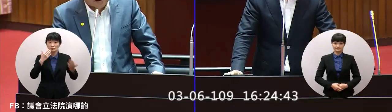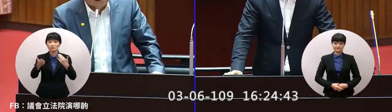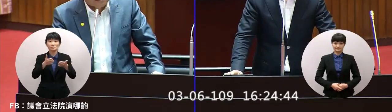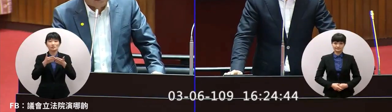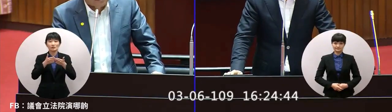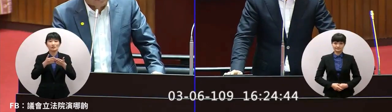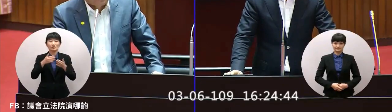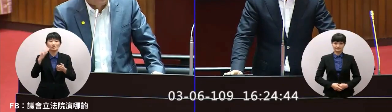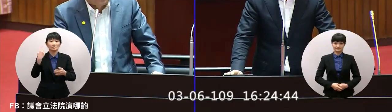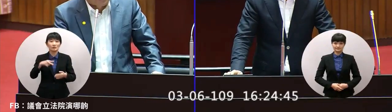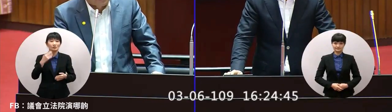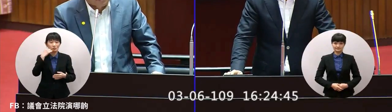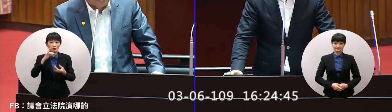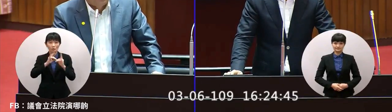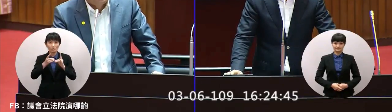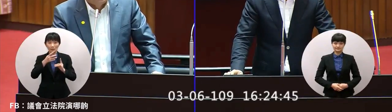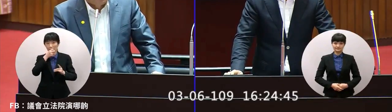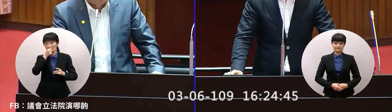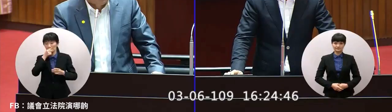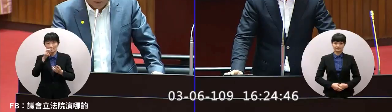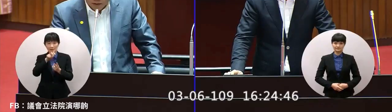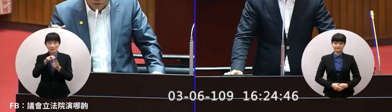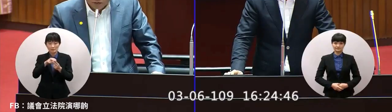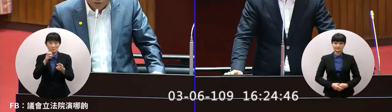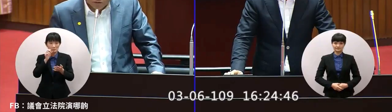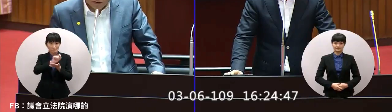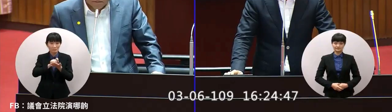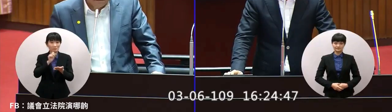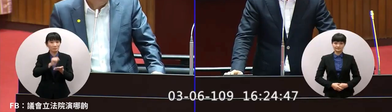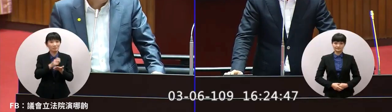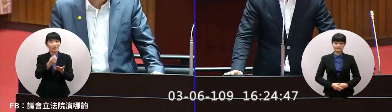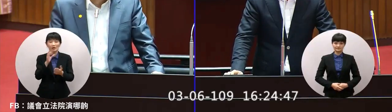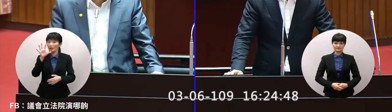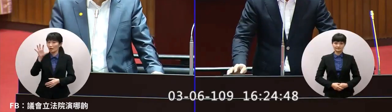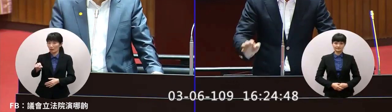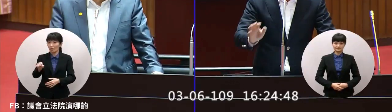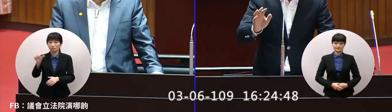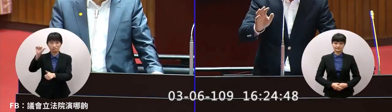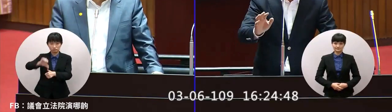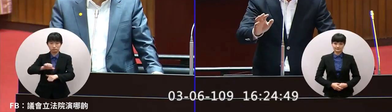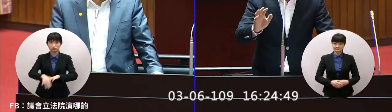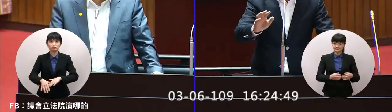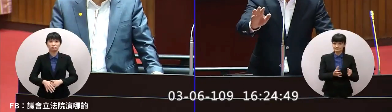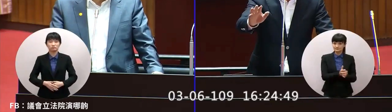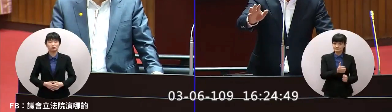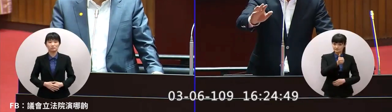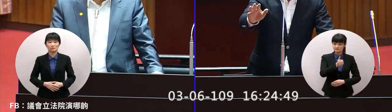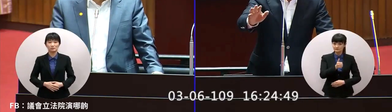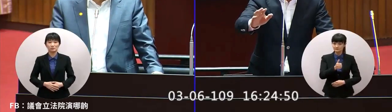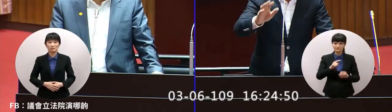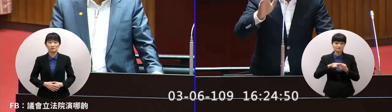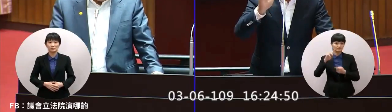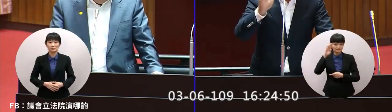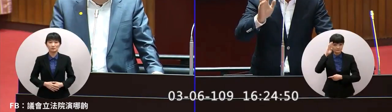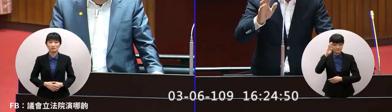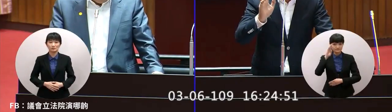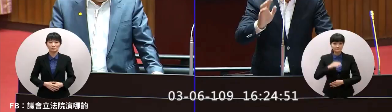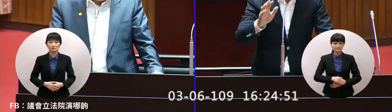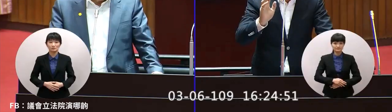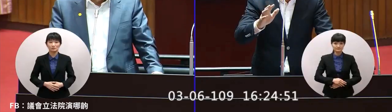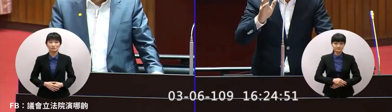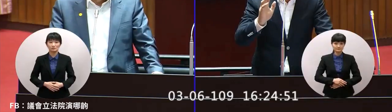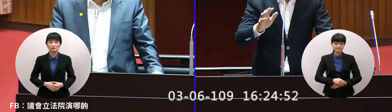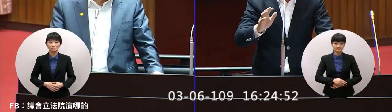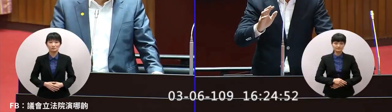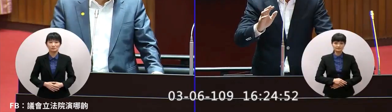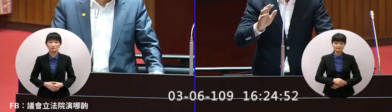有填成地址的话，经过我们查验之后，哦，让我们会予以处分。 哦， 不对，伊当阵拍摄，是不是？当